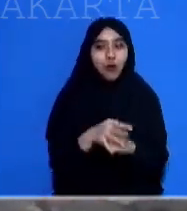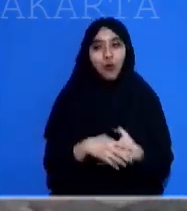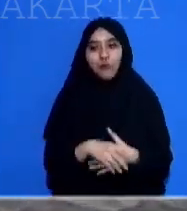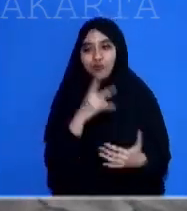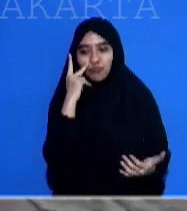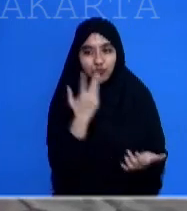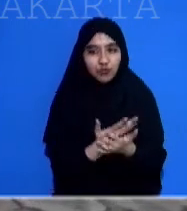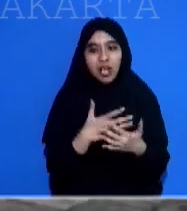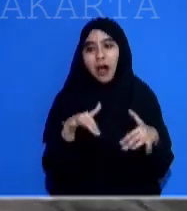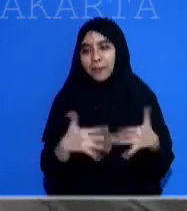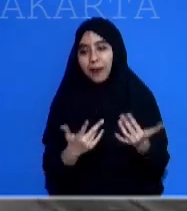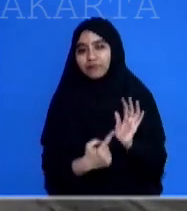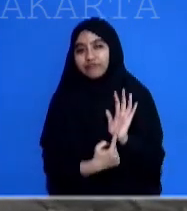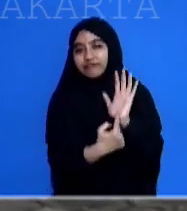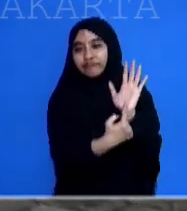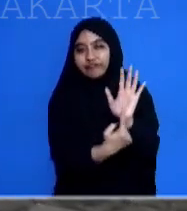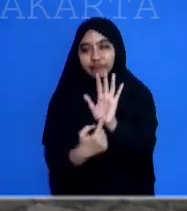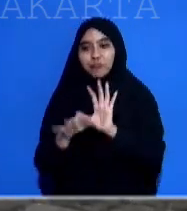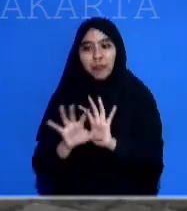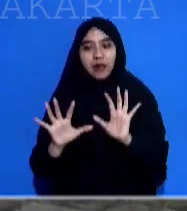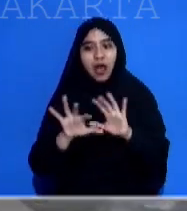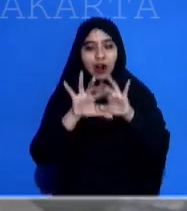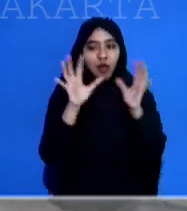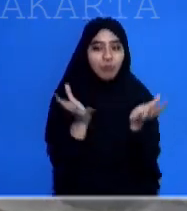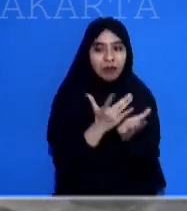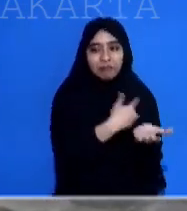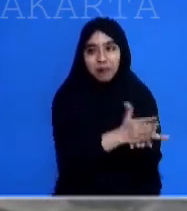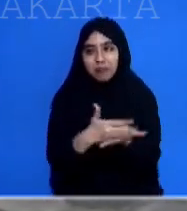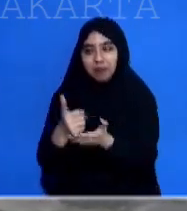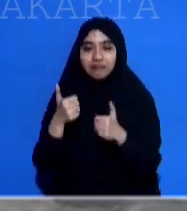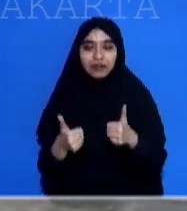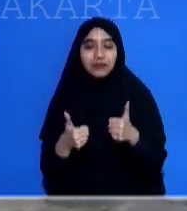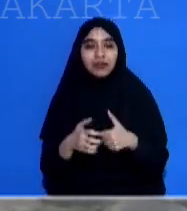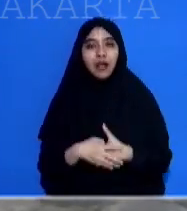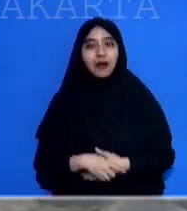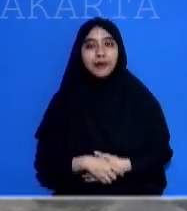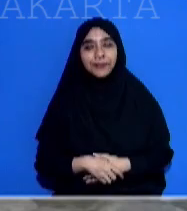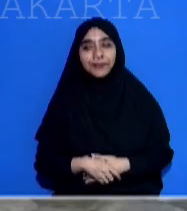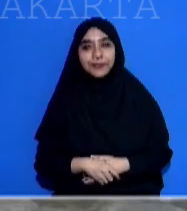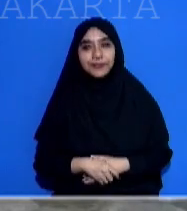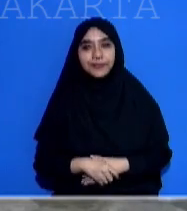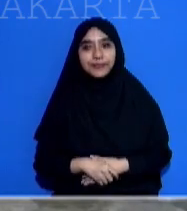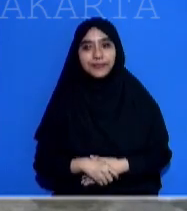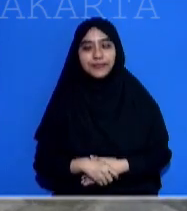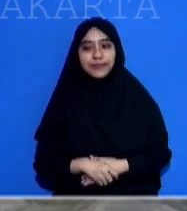dengan banyaknya hiburan serta door price yang dibagikan bagi setiap peserta demikian JAT Miko Hadi melaporkan dari Kulon Progo